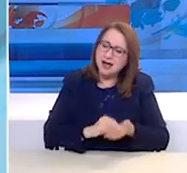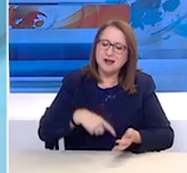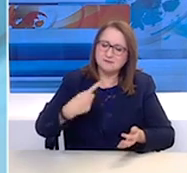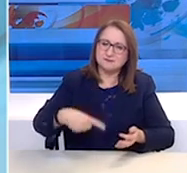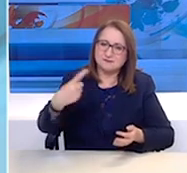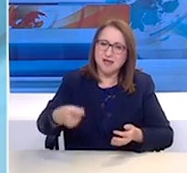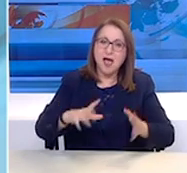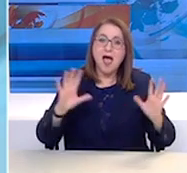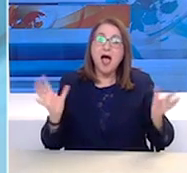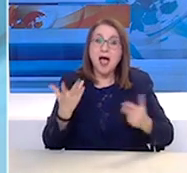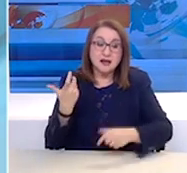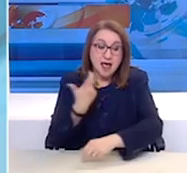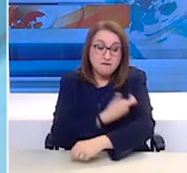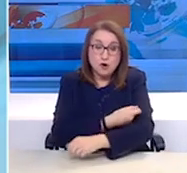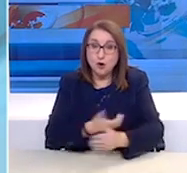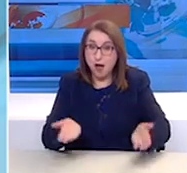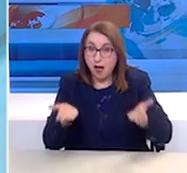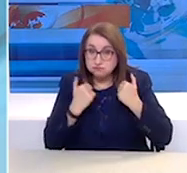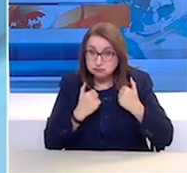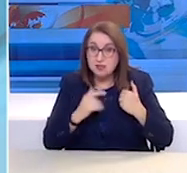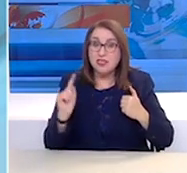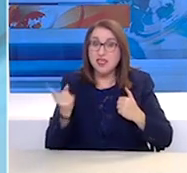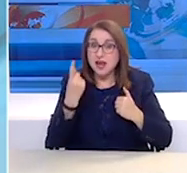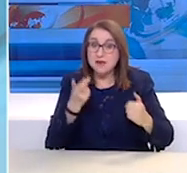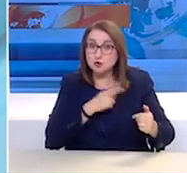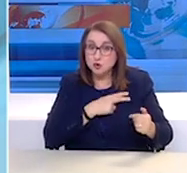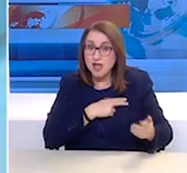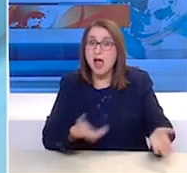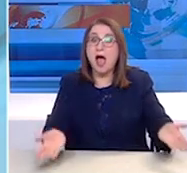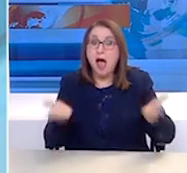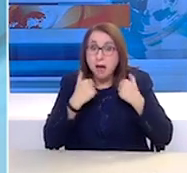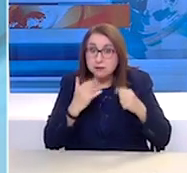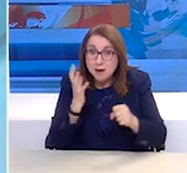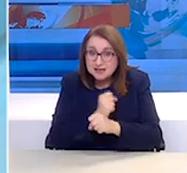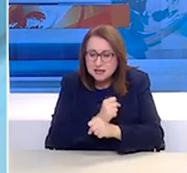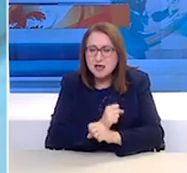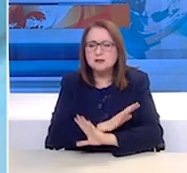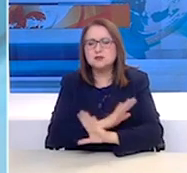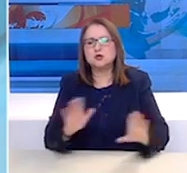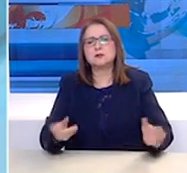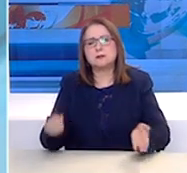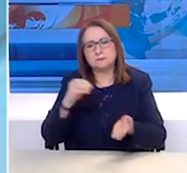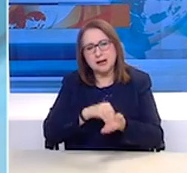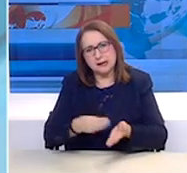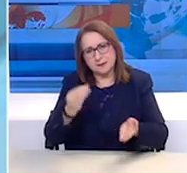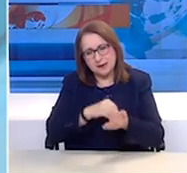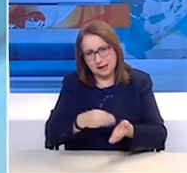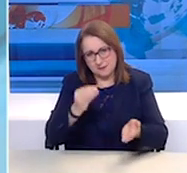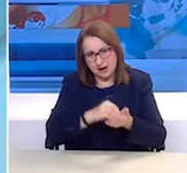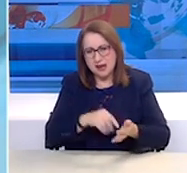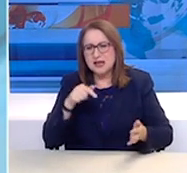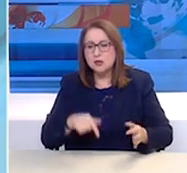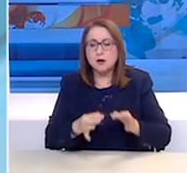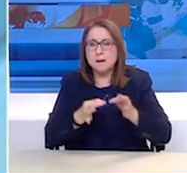εμβόλιο, μια επιτυχής θεραπεία, τότε τα μέτρα αυτά που ζούμε όλοι μας, με στόχο την επάρκεια του συστήματος υγείας